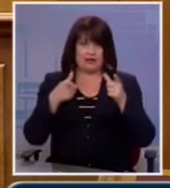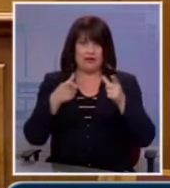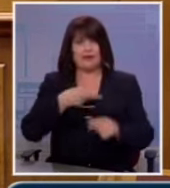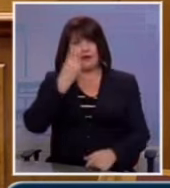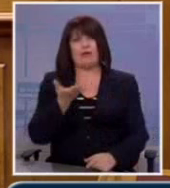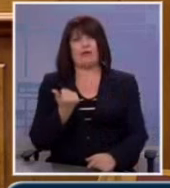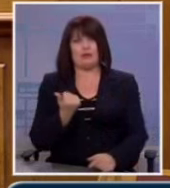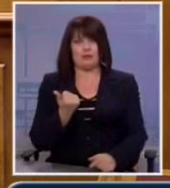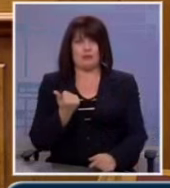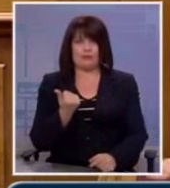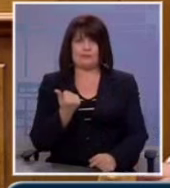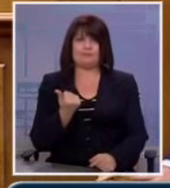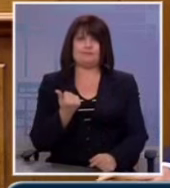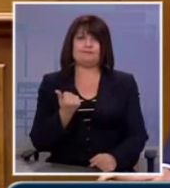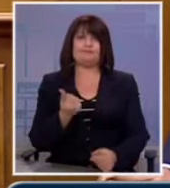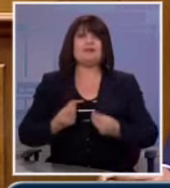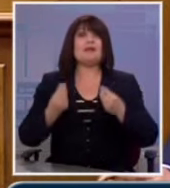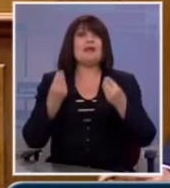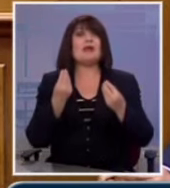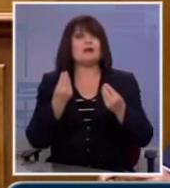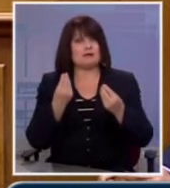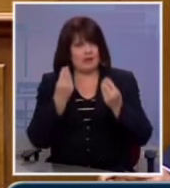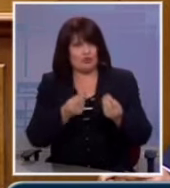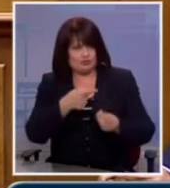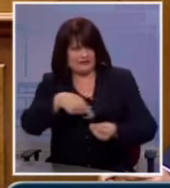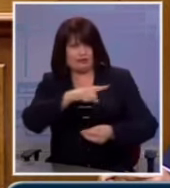το δικαίωμα να δώσουμε τη δυνατότητα